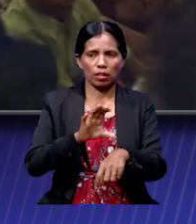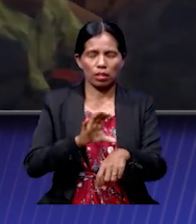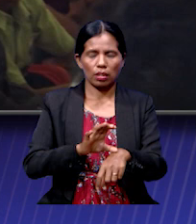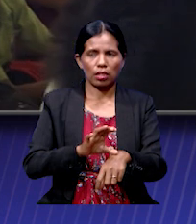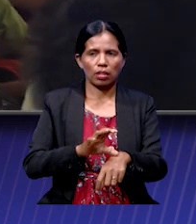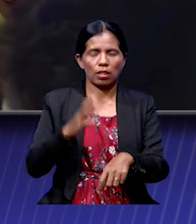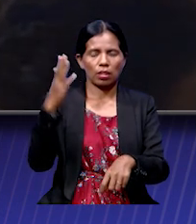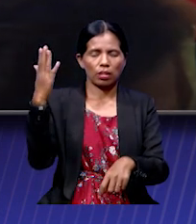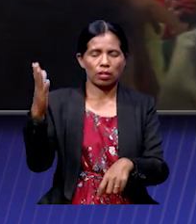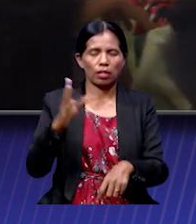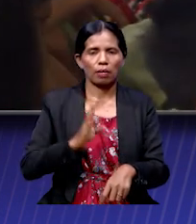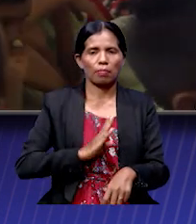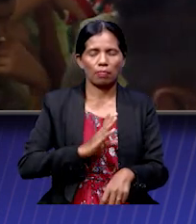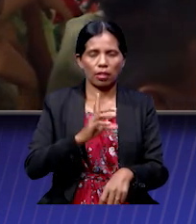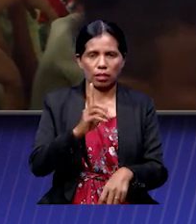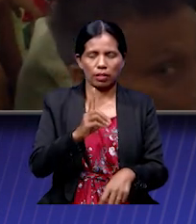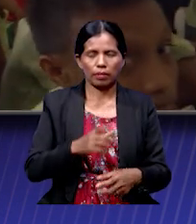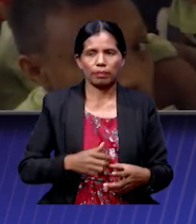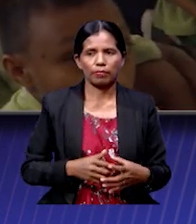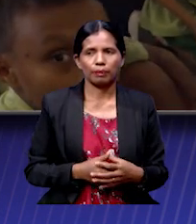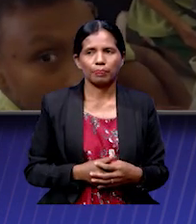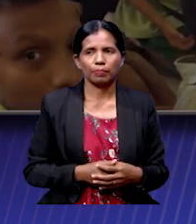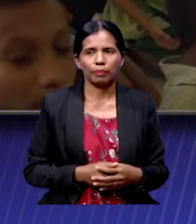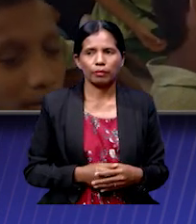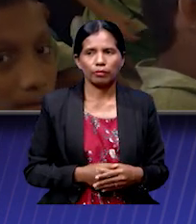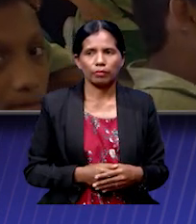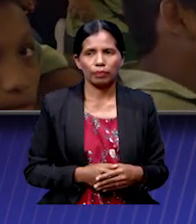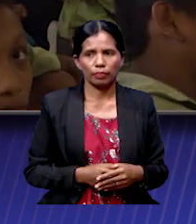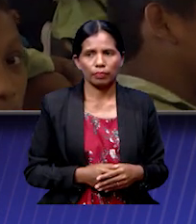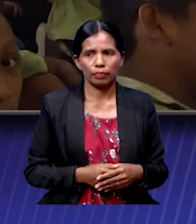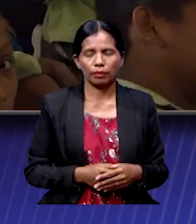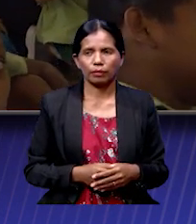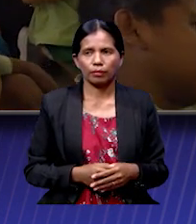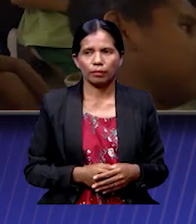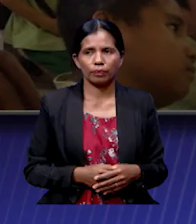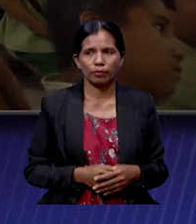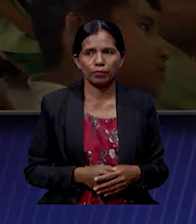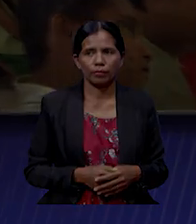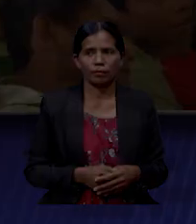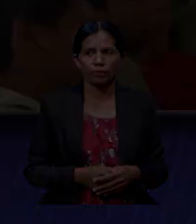Conceição de Maria Balidi. Leopoldina de Carvalho, Jaime dos Santos, Ziemen.